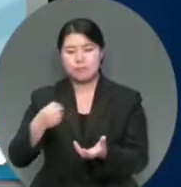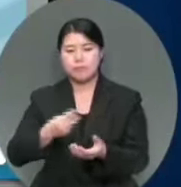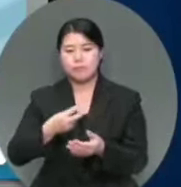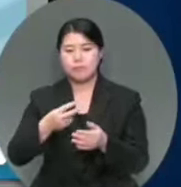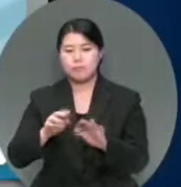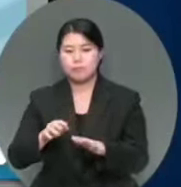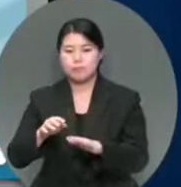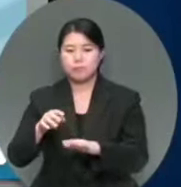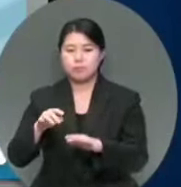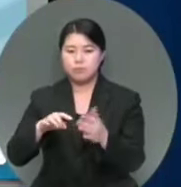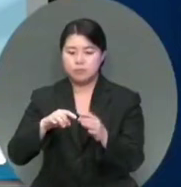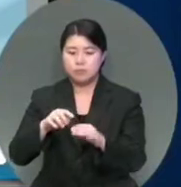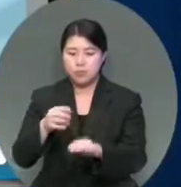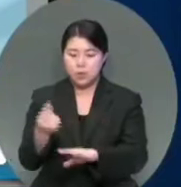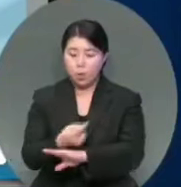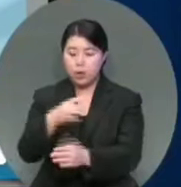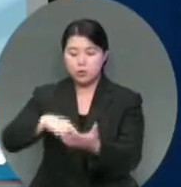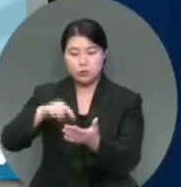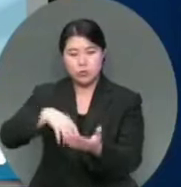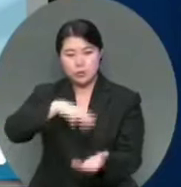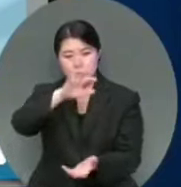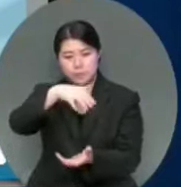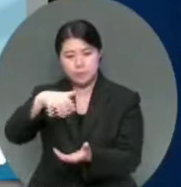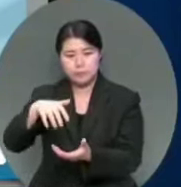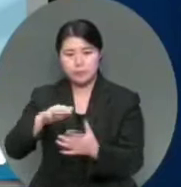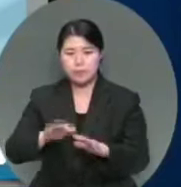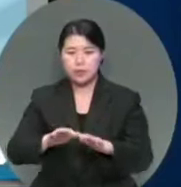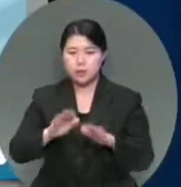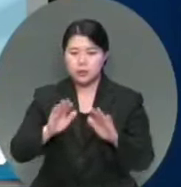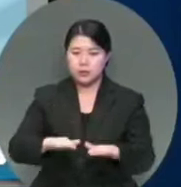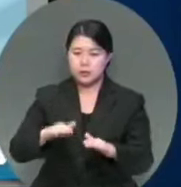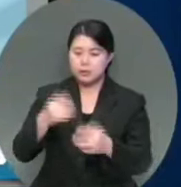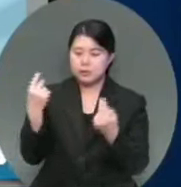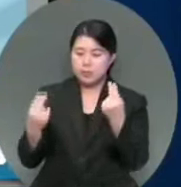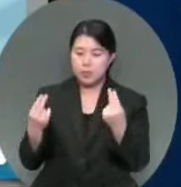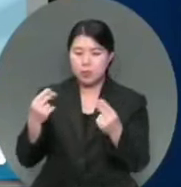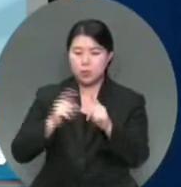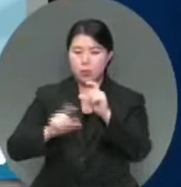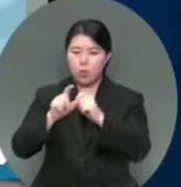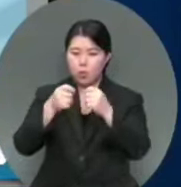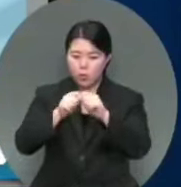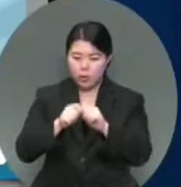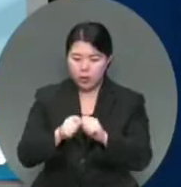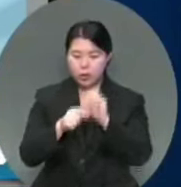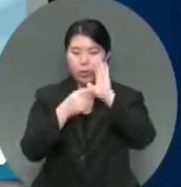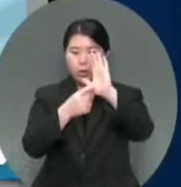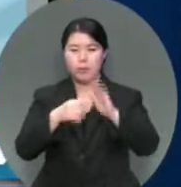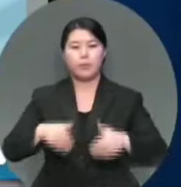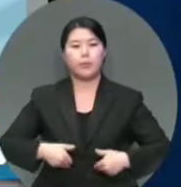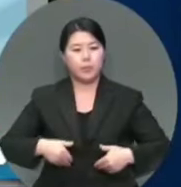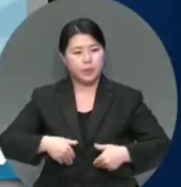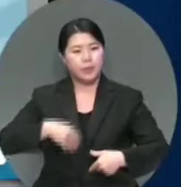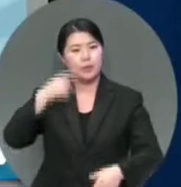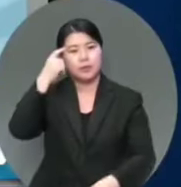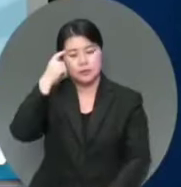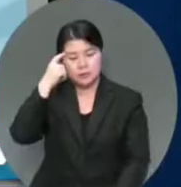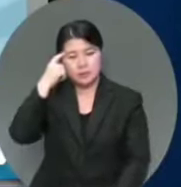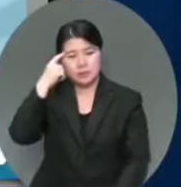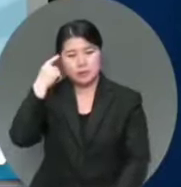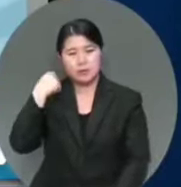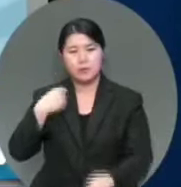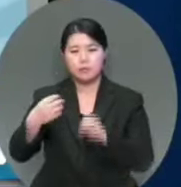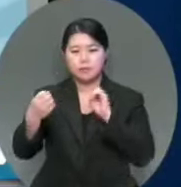산출, 추계 내역을 현재보다 더 상세하게 공개할 필요가 있다라고 생각한다라고 이런